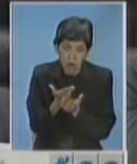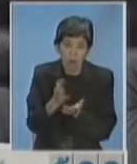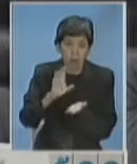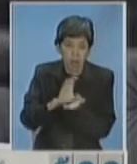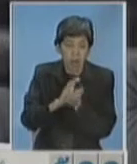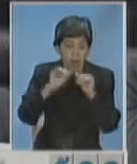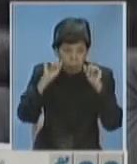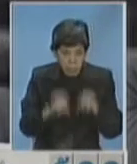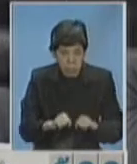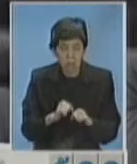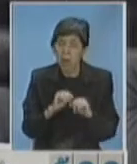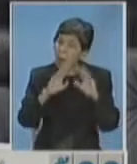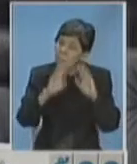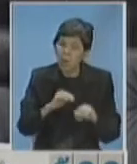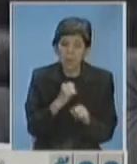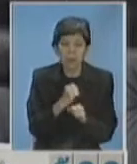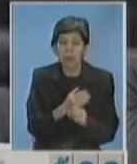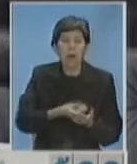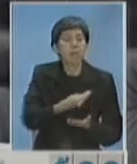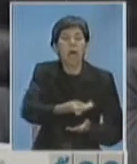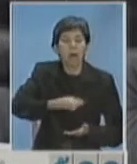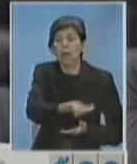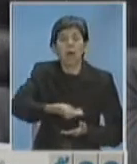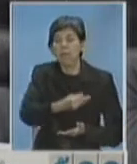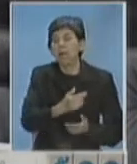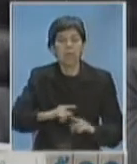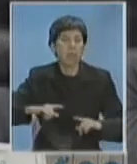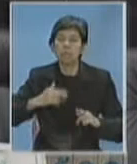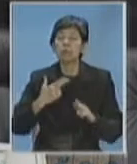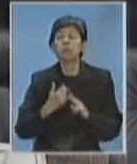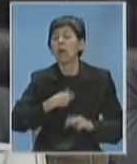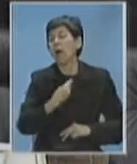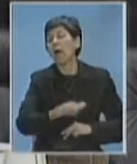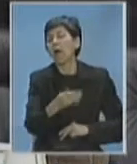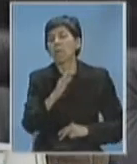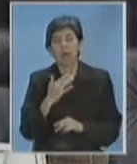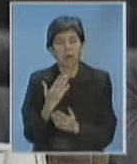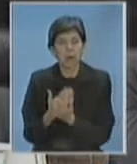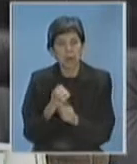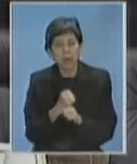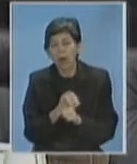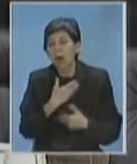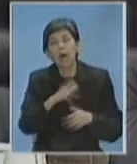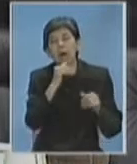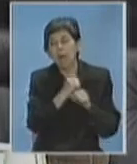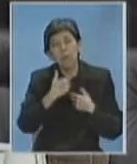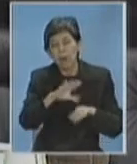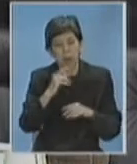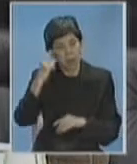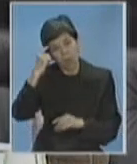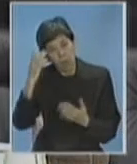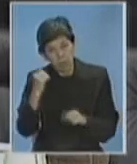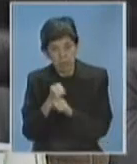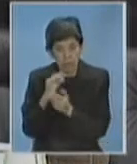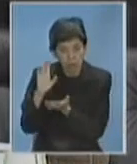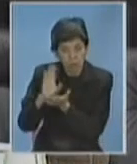แผ่นดินนะคะเข้าลักษณะมือเติบหน้าใหญ่นะคะแล้วก็ทำไปตายเอาดาบหน้านะคะไม่รู้จะเอ